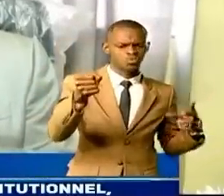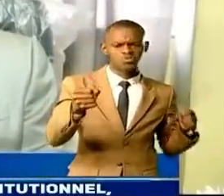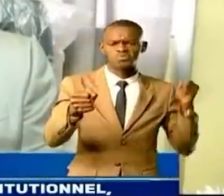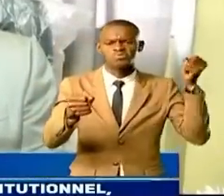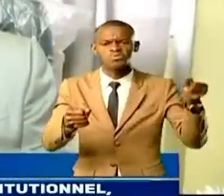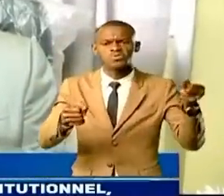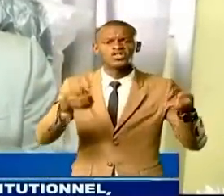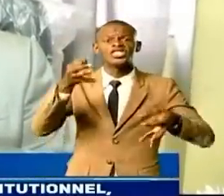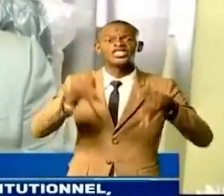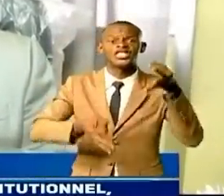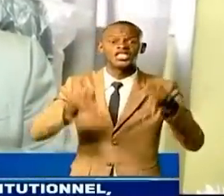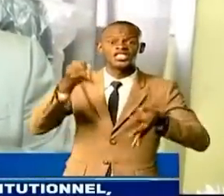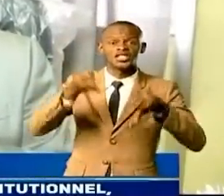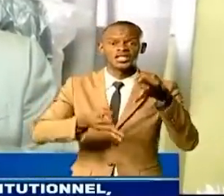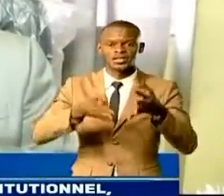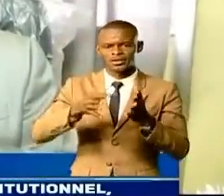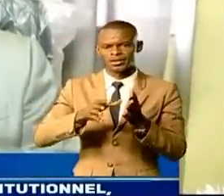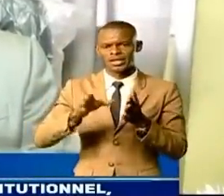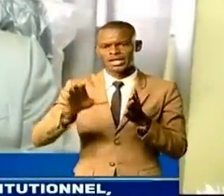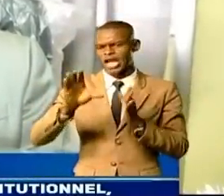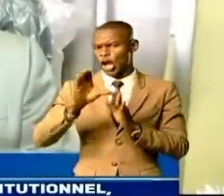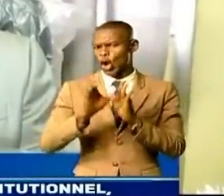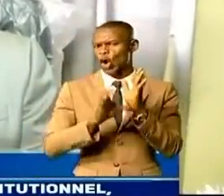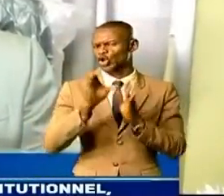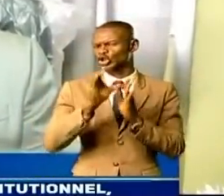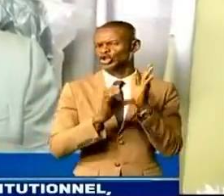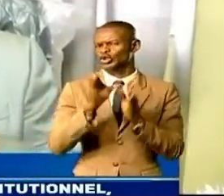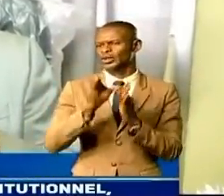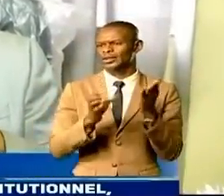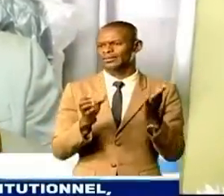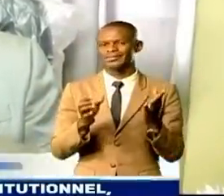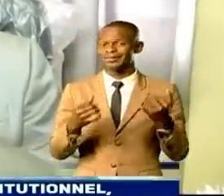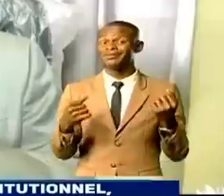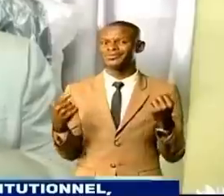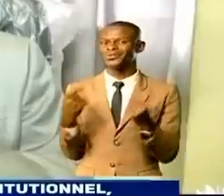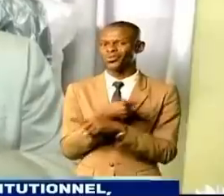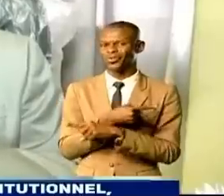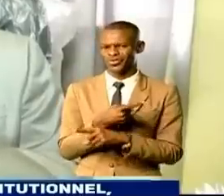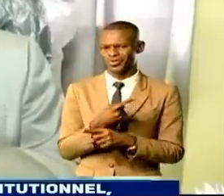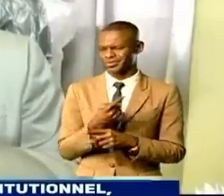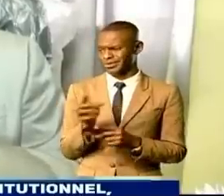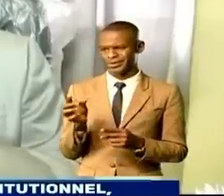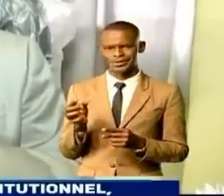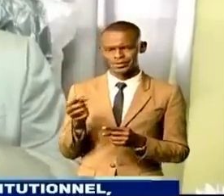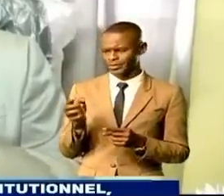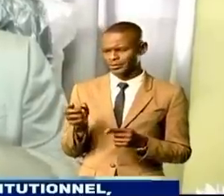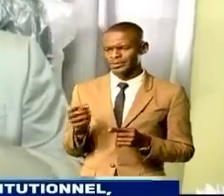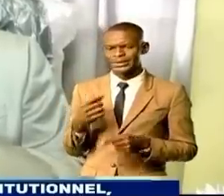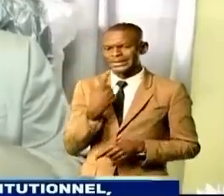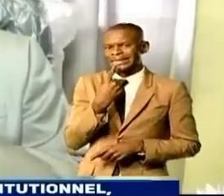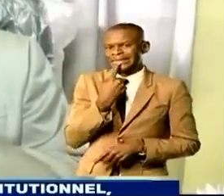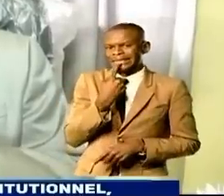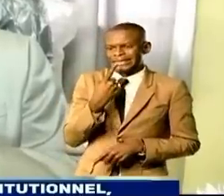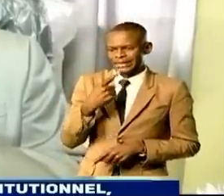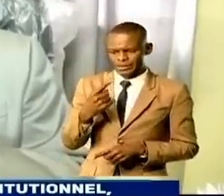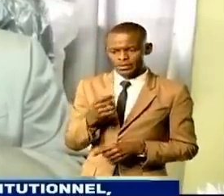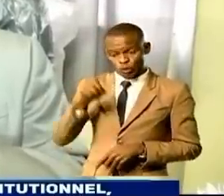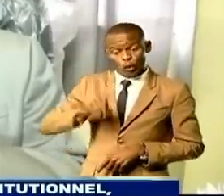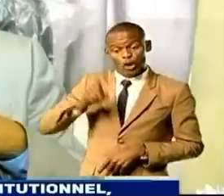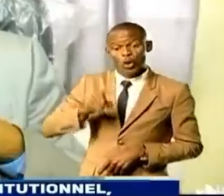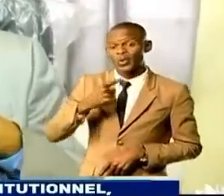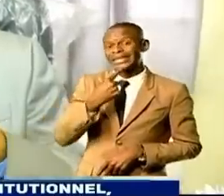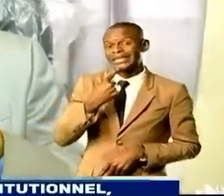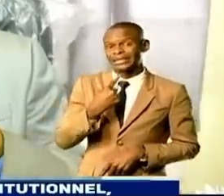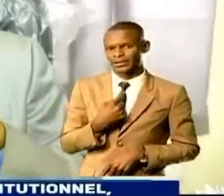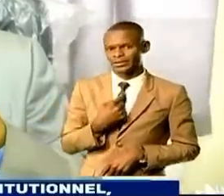y a une désignation au sort de 3 magistrats de la Cour constitutionnelle.